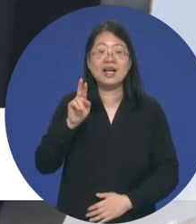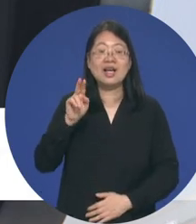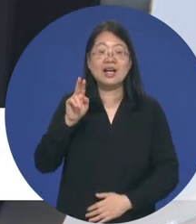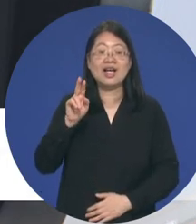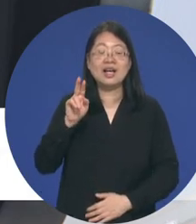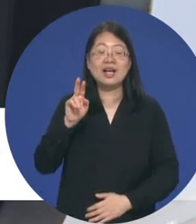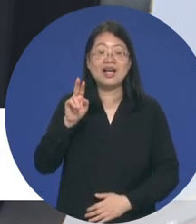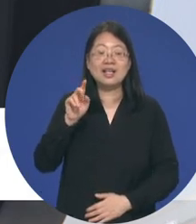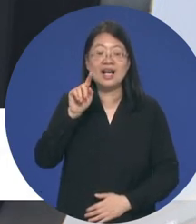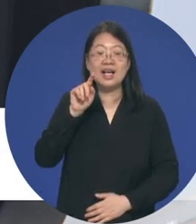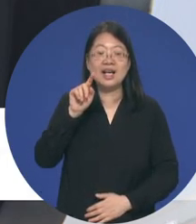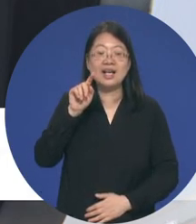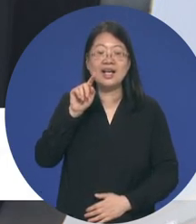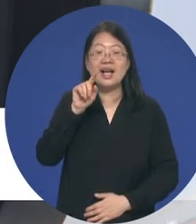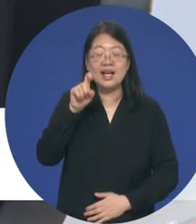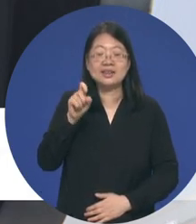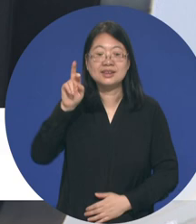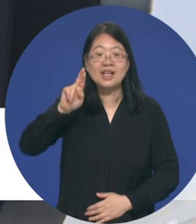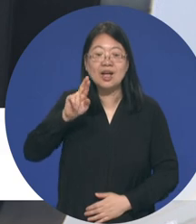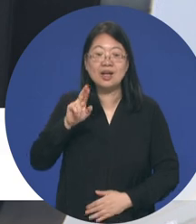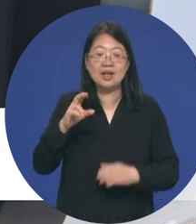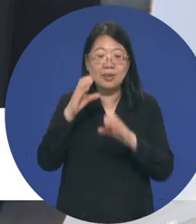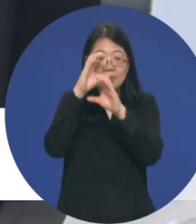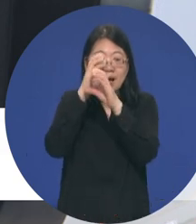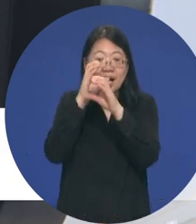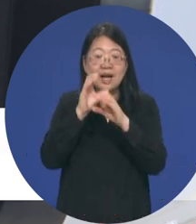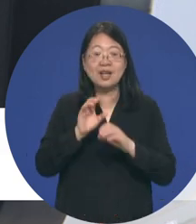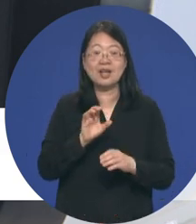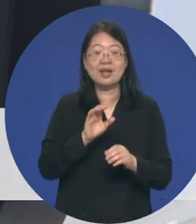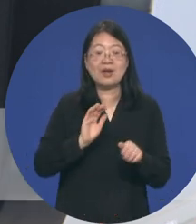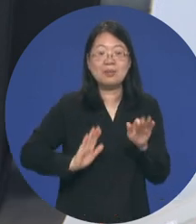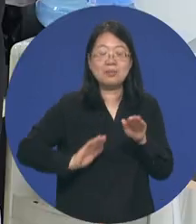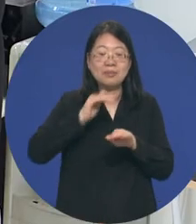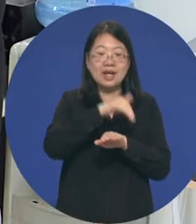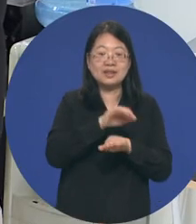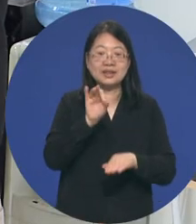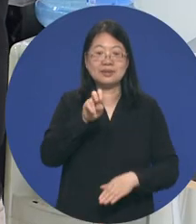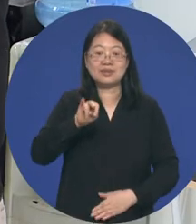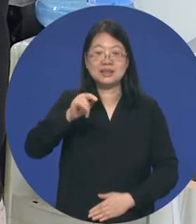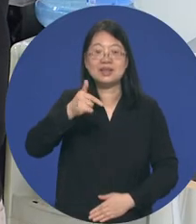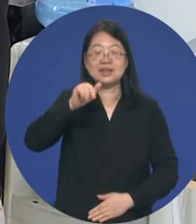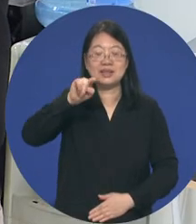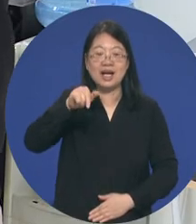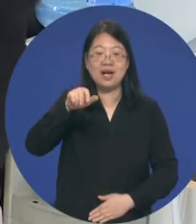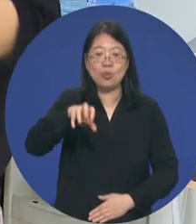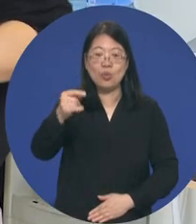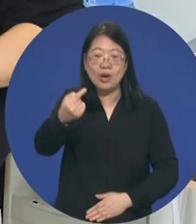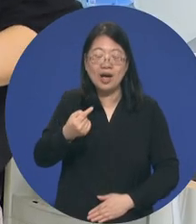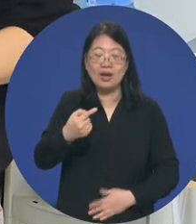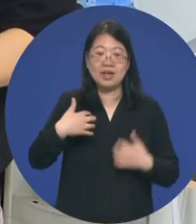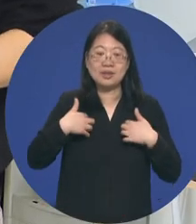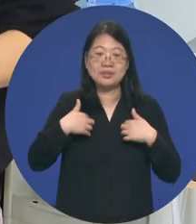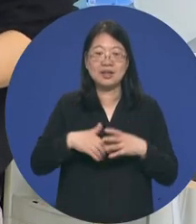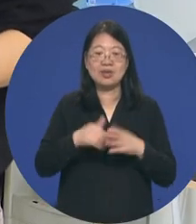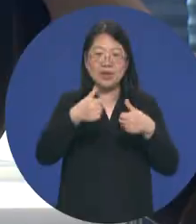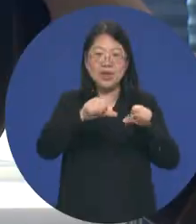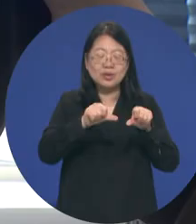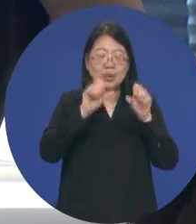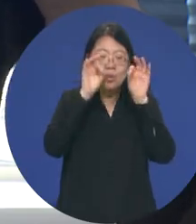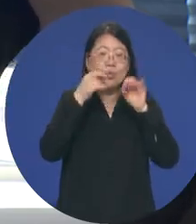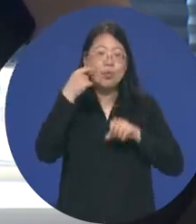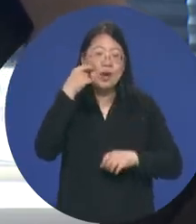XR 망경이에요 파주 임진 나루에 오신 걸 환영합니다 회대 는 파주 임진나루